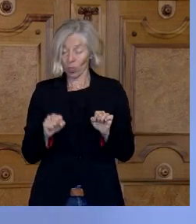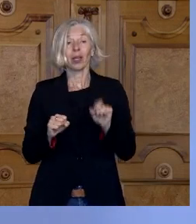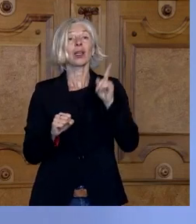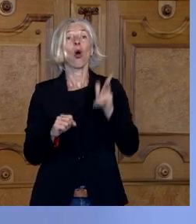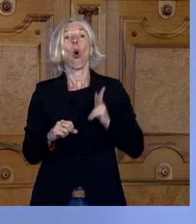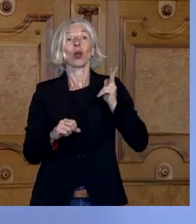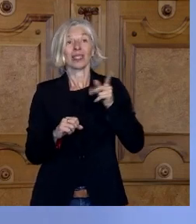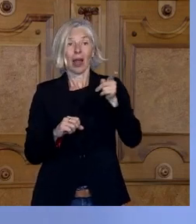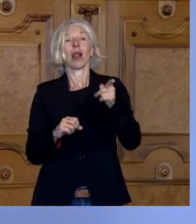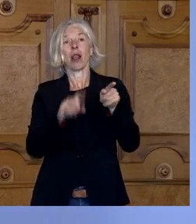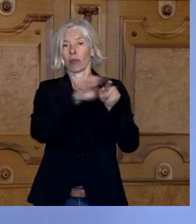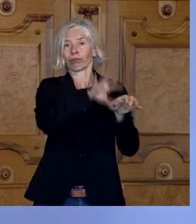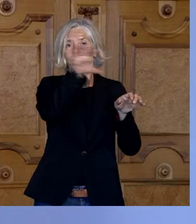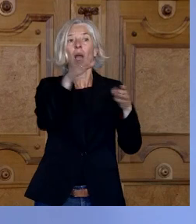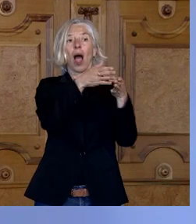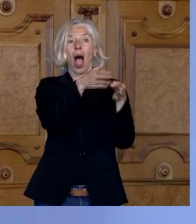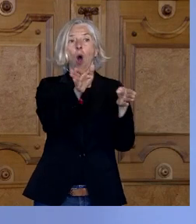Auflagen öffnen. Bei den